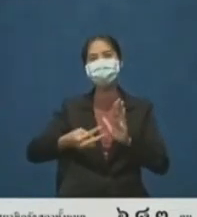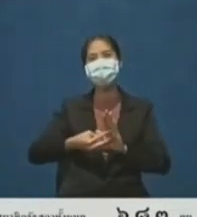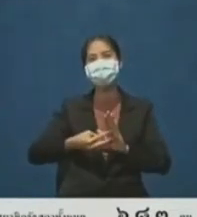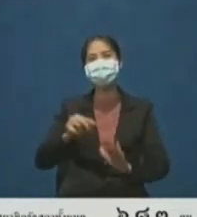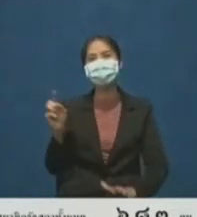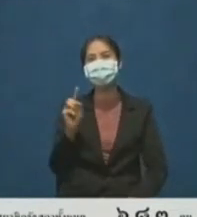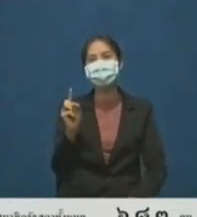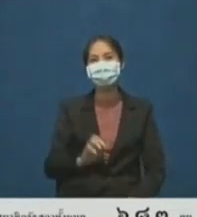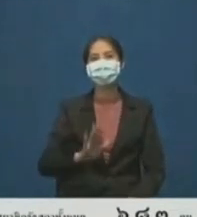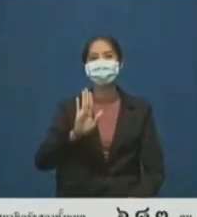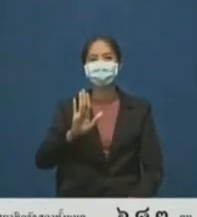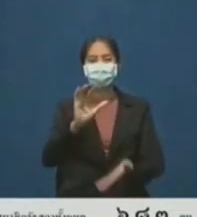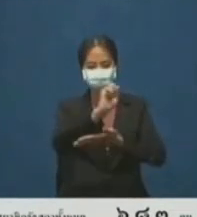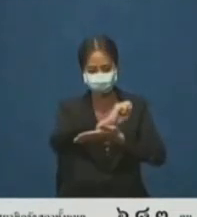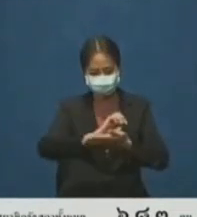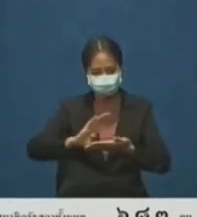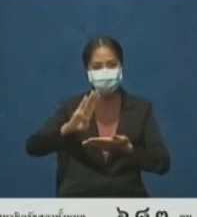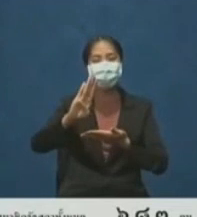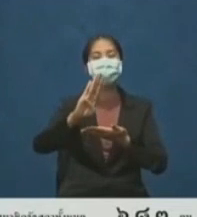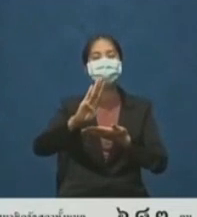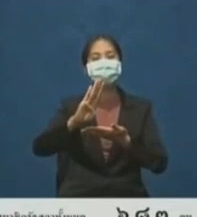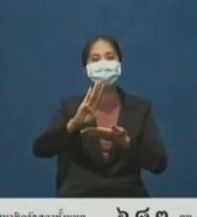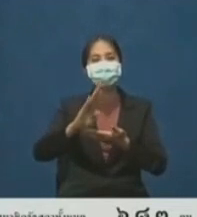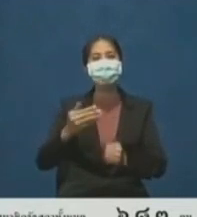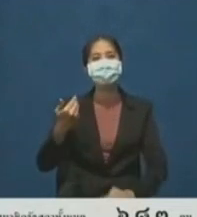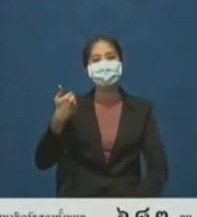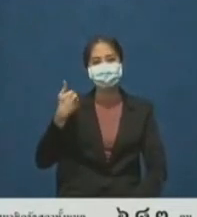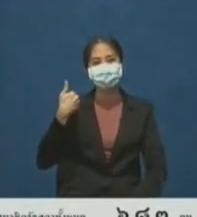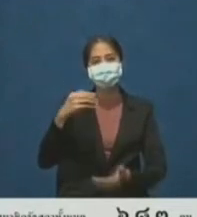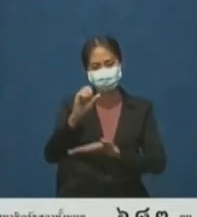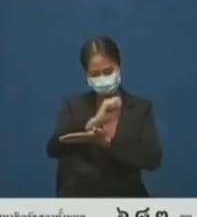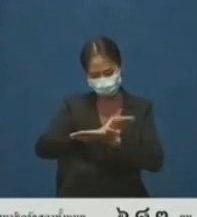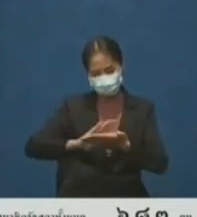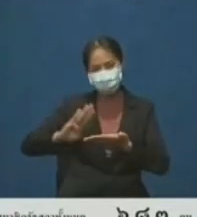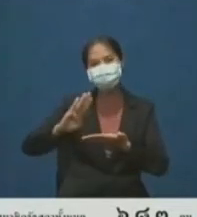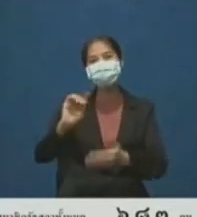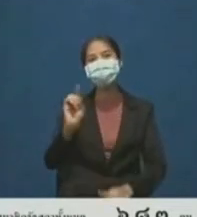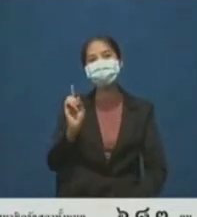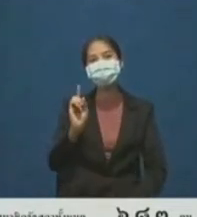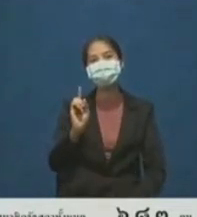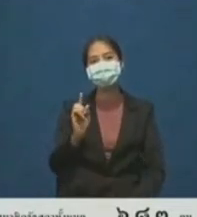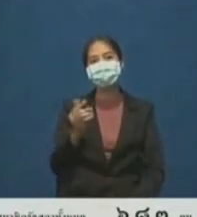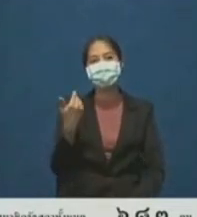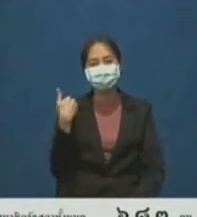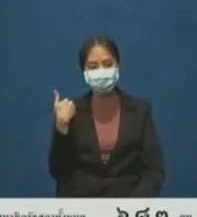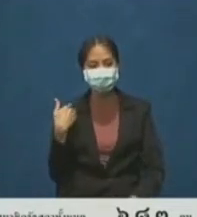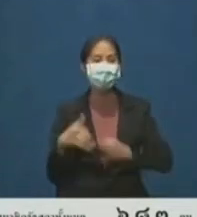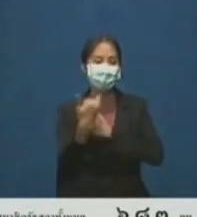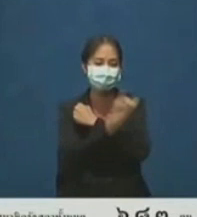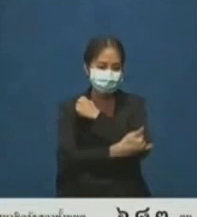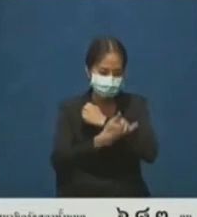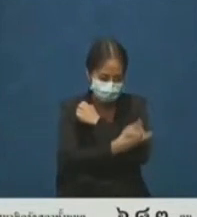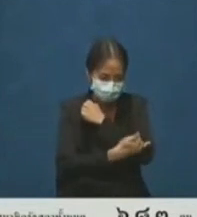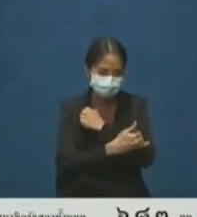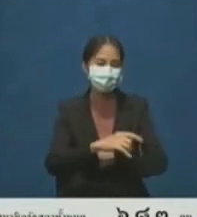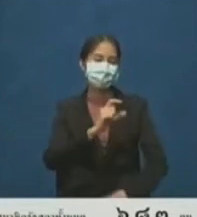ให้เห็นถึงสัญลักษณ์ของสถาบันของประเทศไทยซึ่งเป็นสถาบันหลักคือสถาบัน